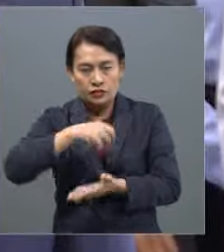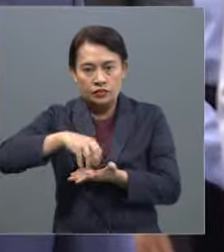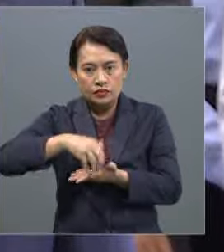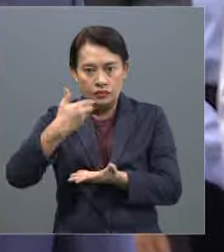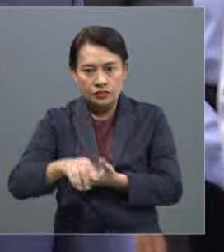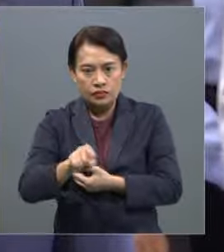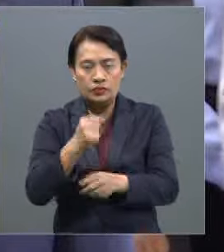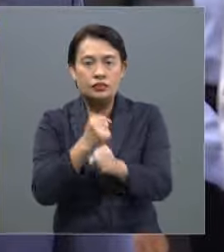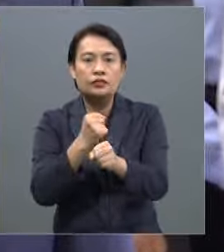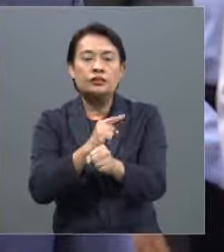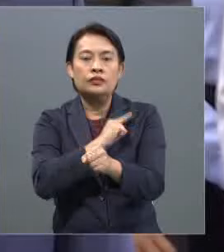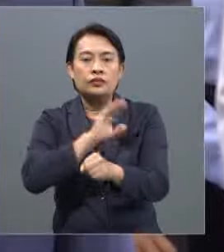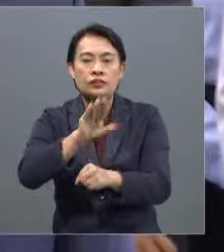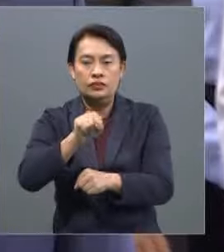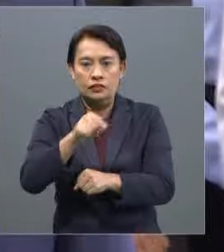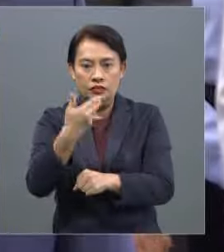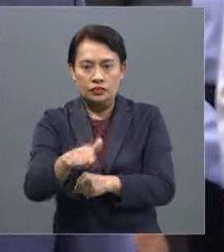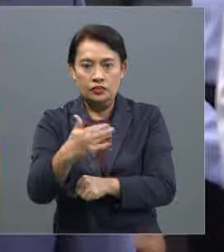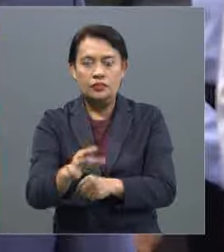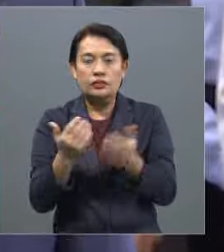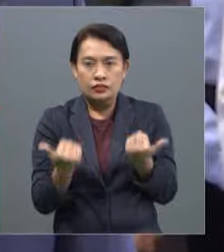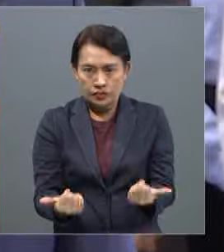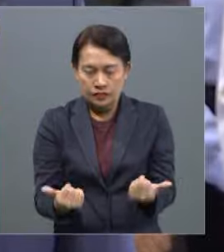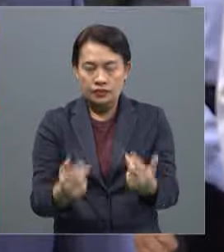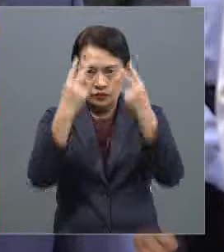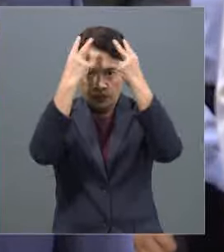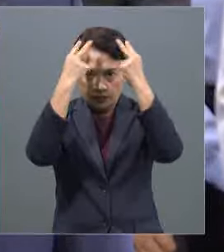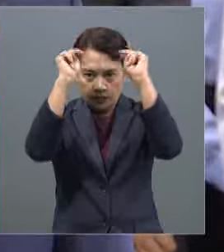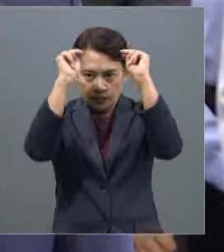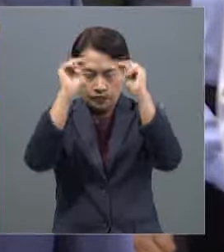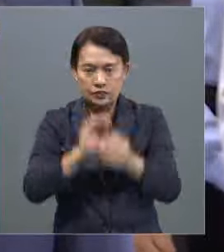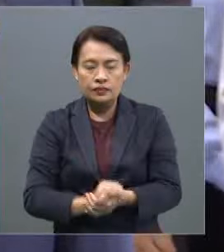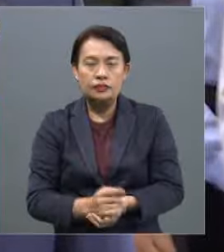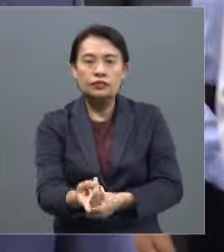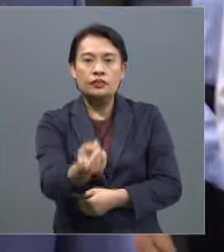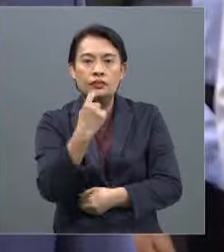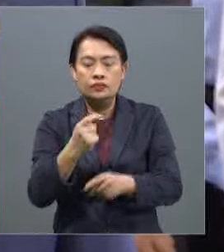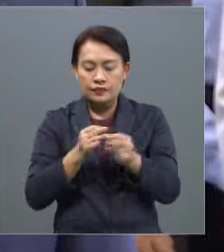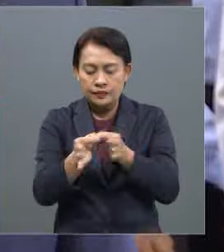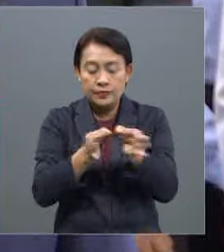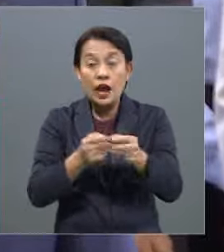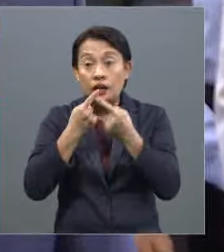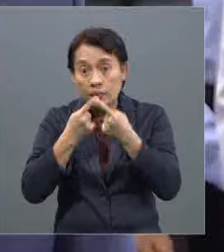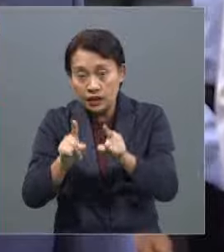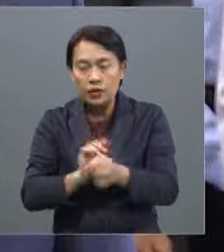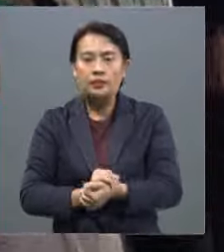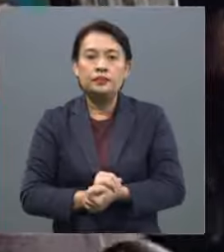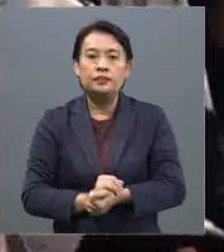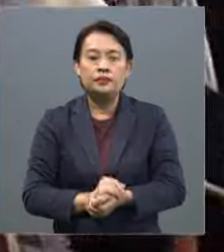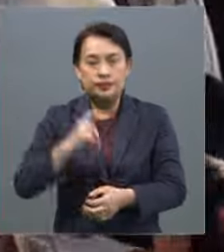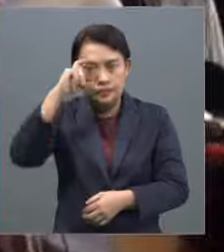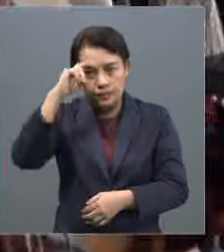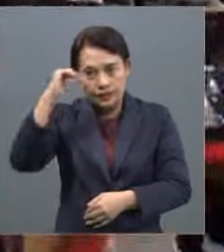ภาพรวมภารกิจในการเดินทางไปนี่ก็เป็นอีกหนึ่งเรื่องที่นายกรัฐมนตรีตอบคำถามสื่อมวงชนนะคะทางคุณเศรษฐา